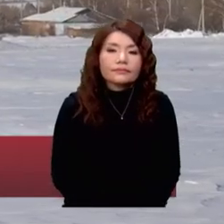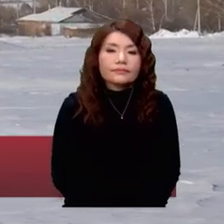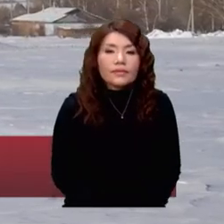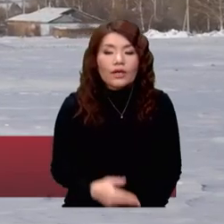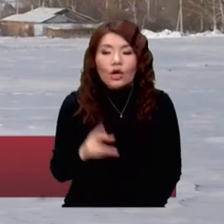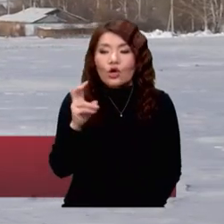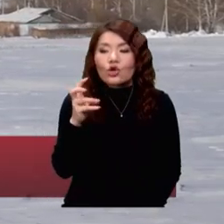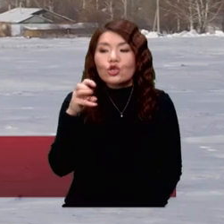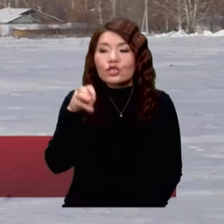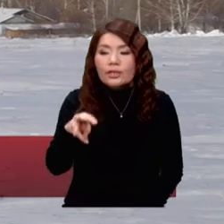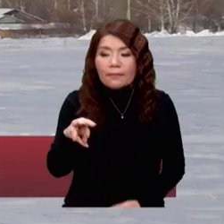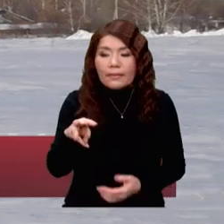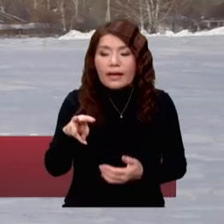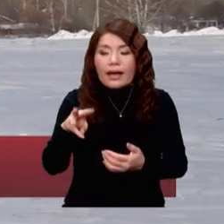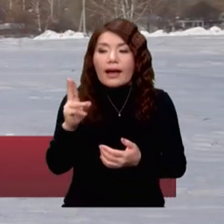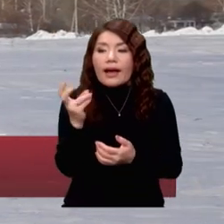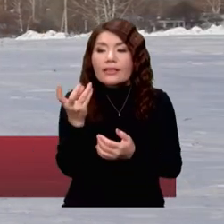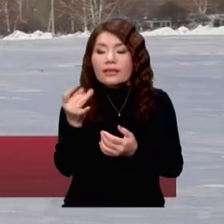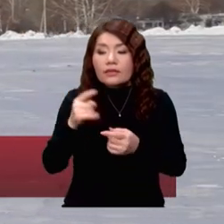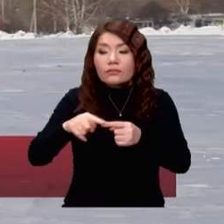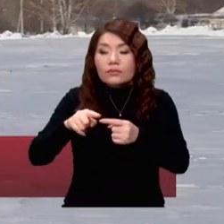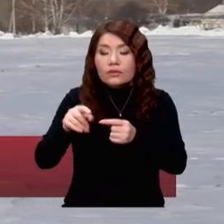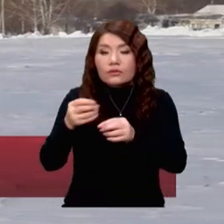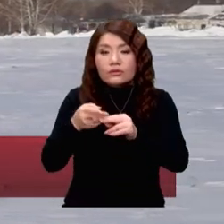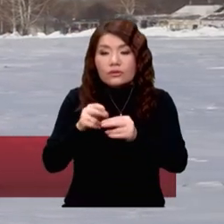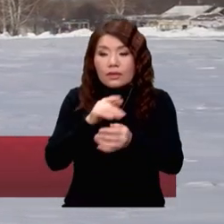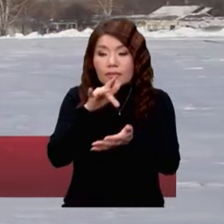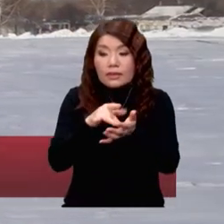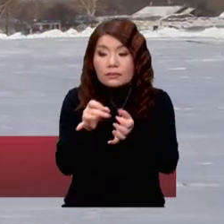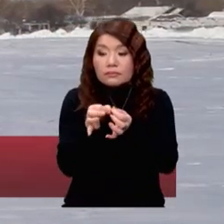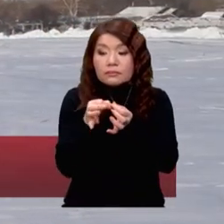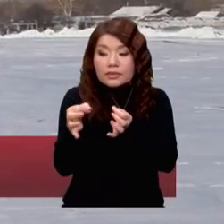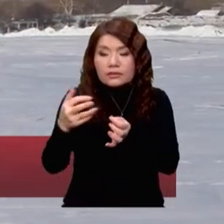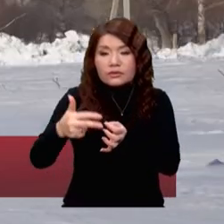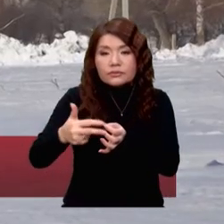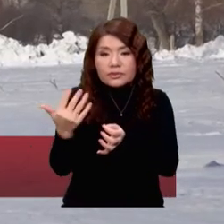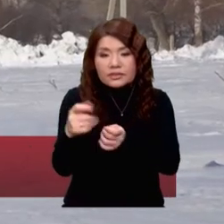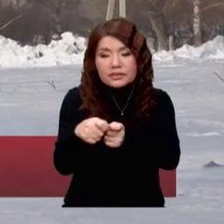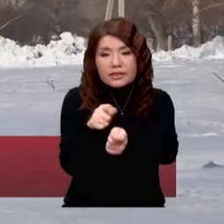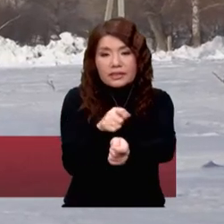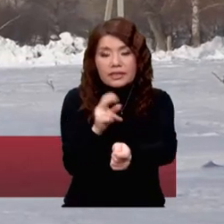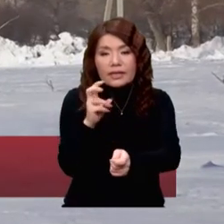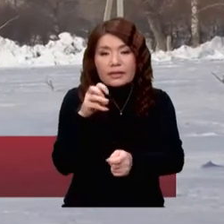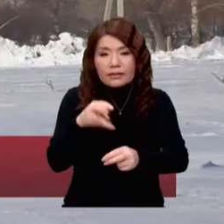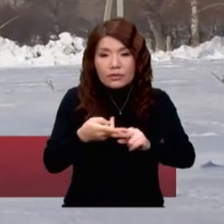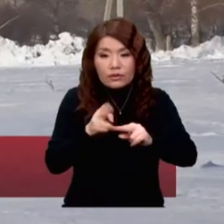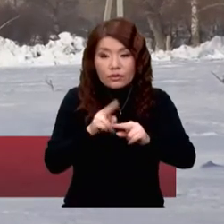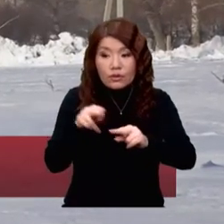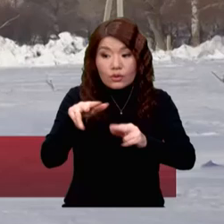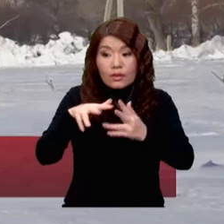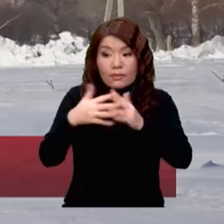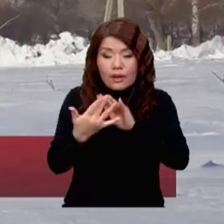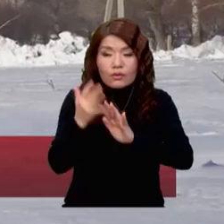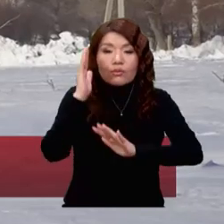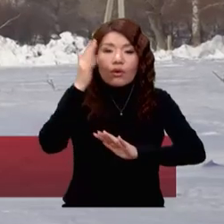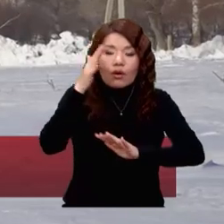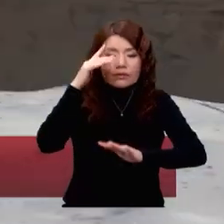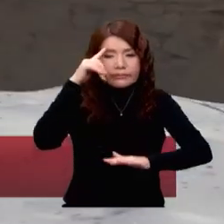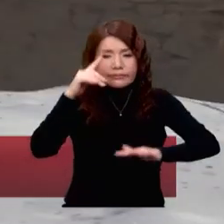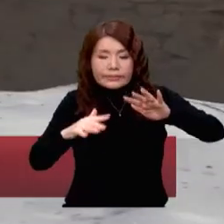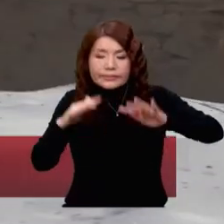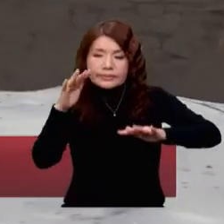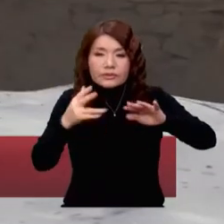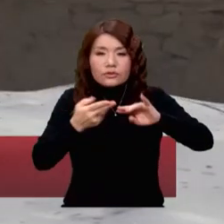Күршім ауданына қарасты Қайнар ауылы аудан орталығына небәрі 35 шақырым жерде орналасқан. Бірақ соған қарамастан бұл ауылдың болашағы бұлыңғыр.